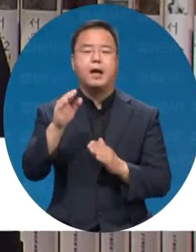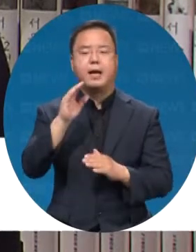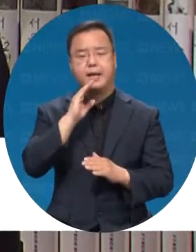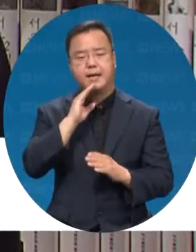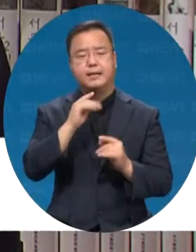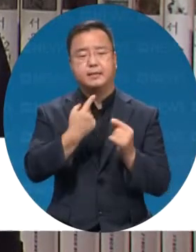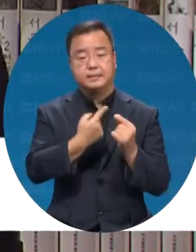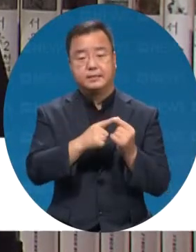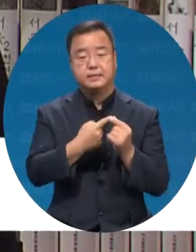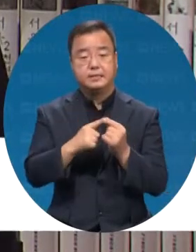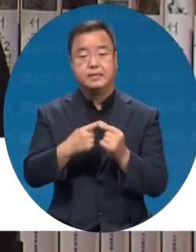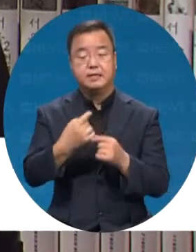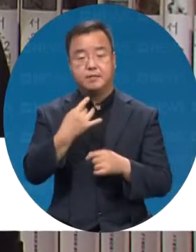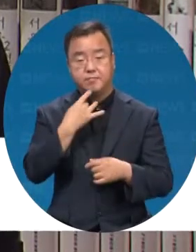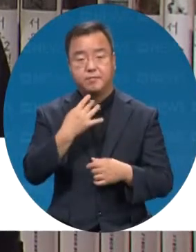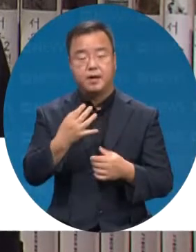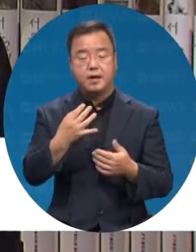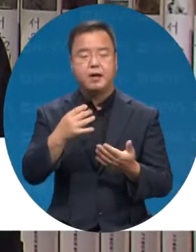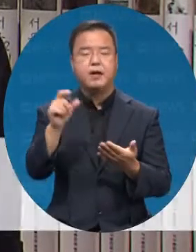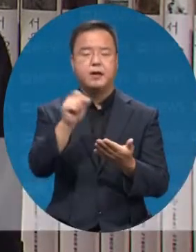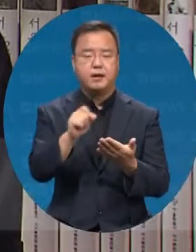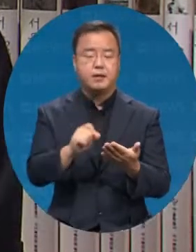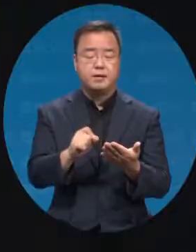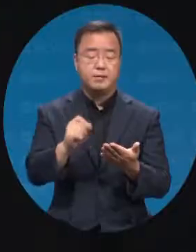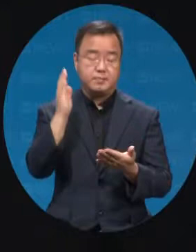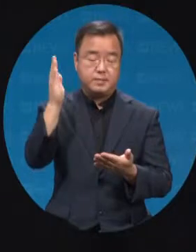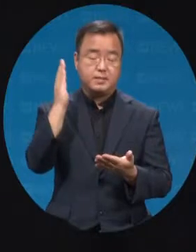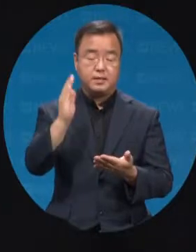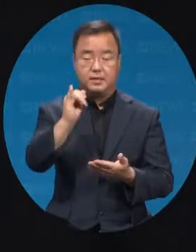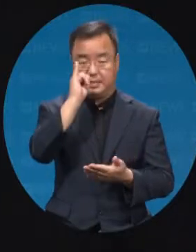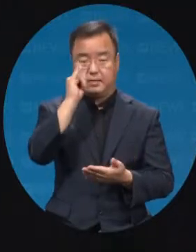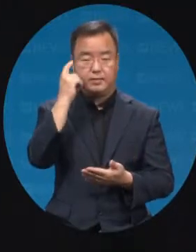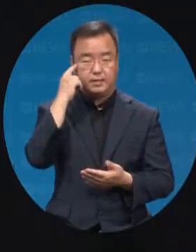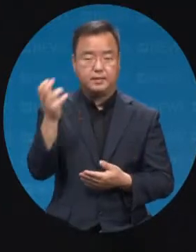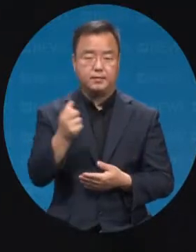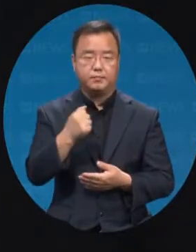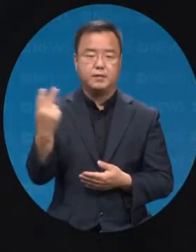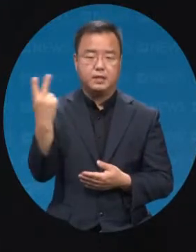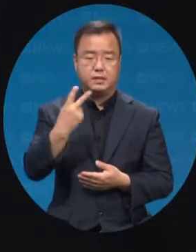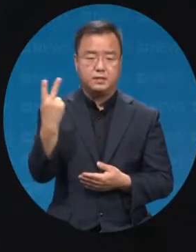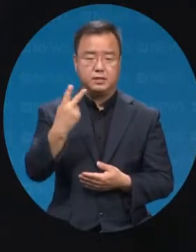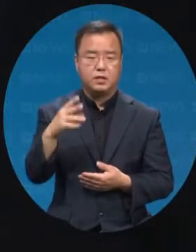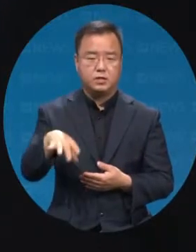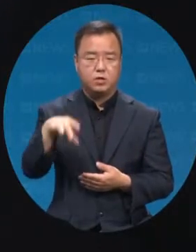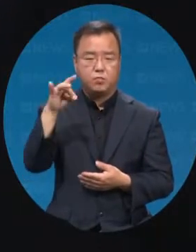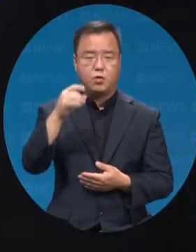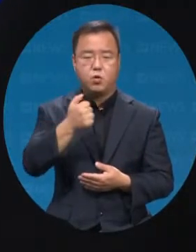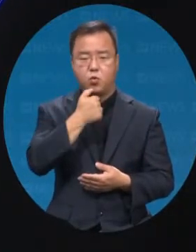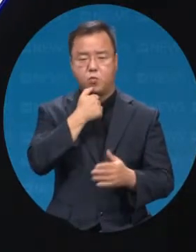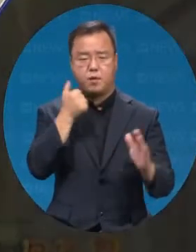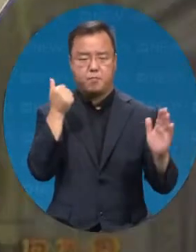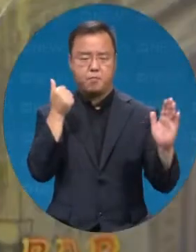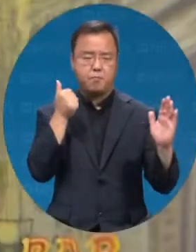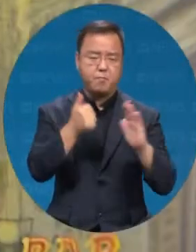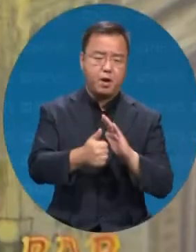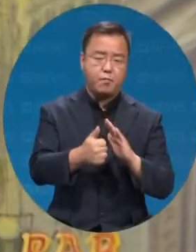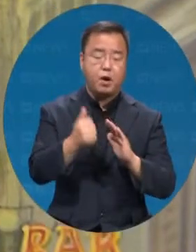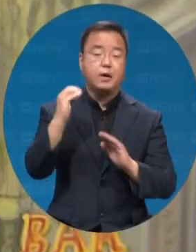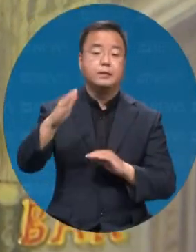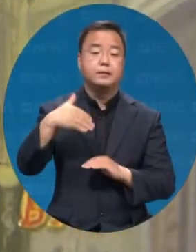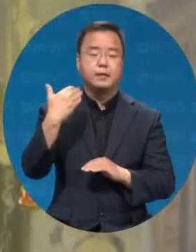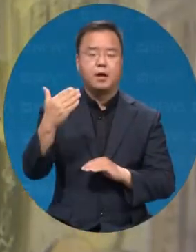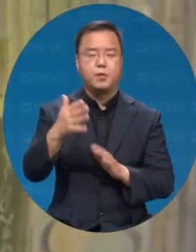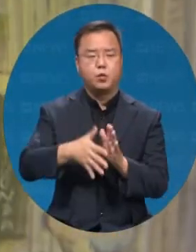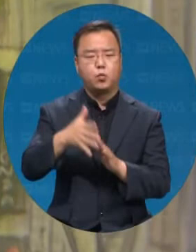그리어야지만 담을 수 있는 이야기도 역시 있다는 생각이 들었어요. 2000년대 초반 로마를 처음 방문한 뒤 그 도시를